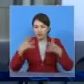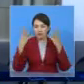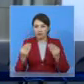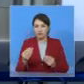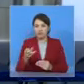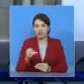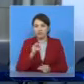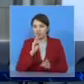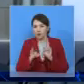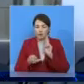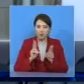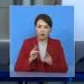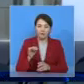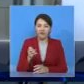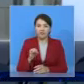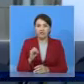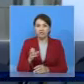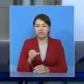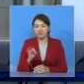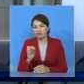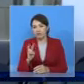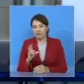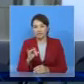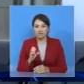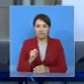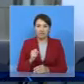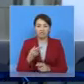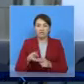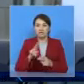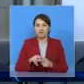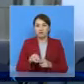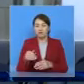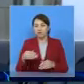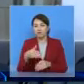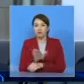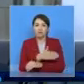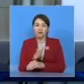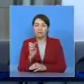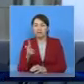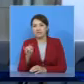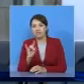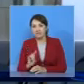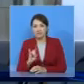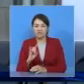татарской кухни, это болгарская мартиница, это народное гуляние масленицы.